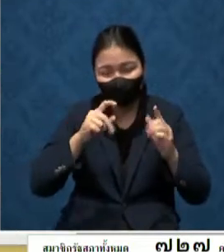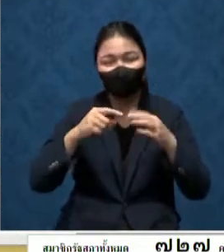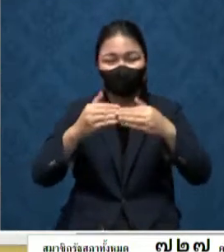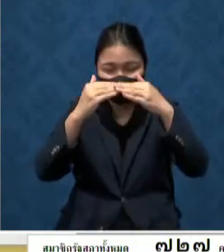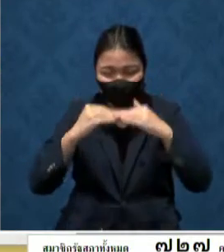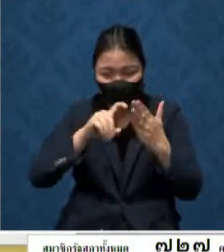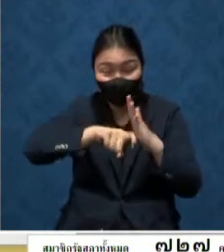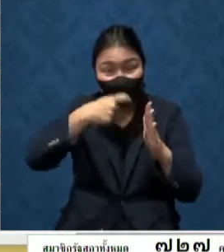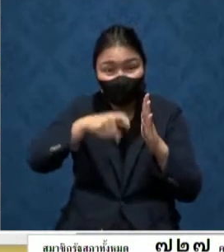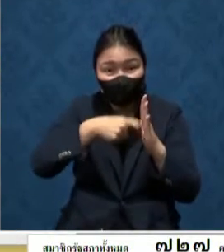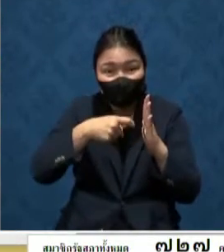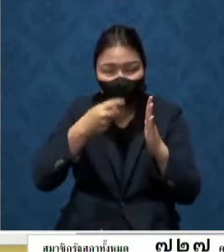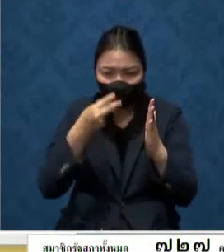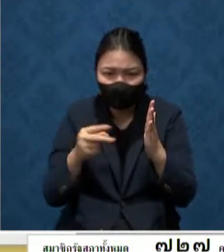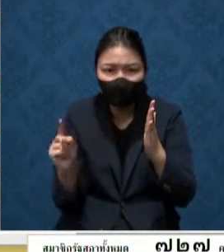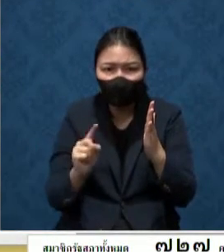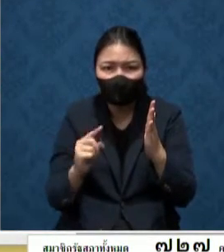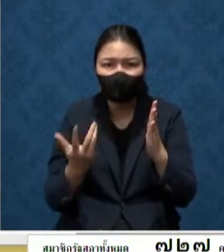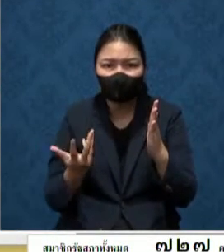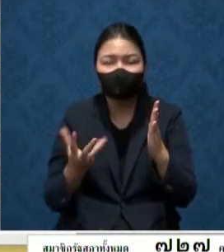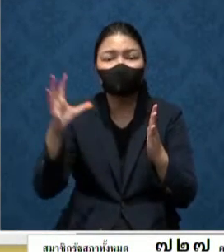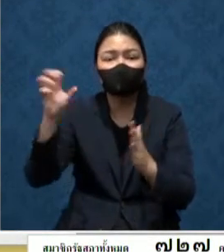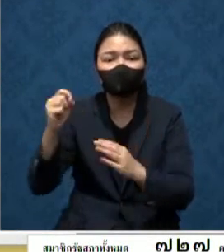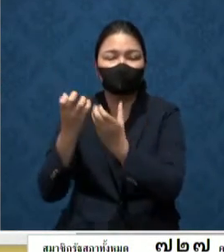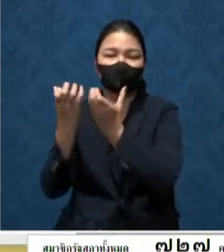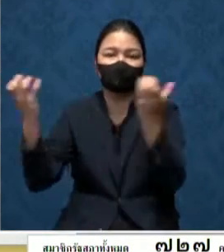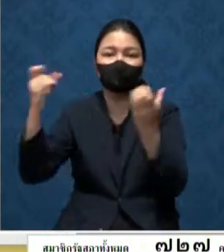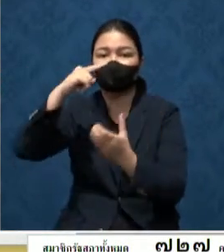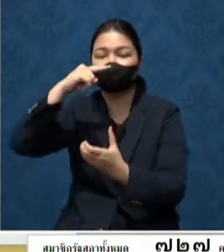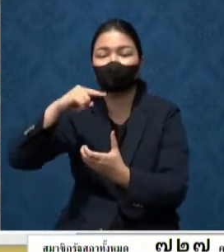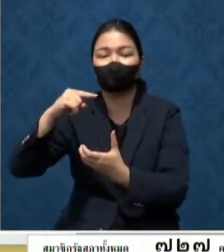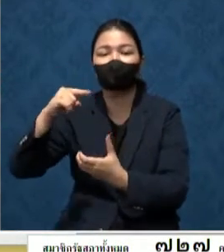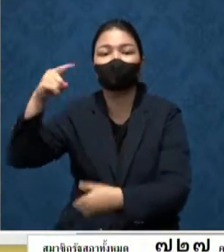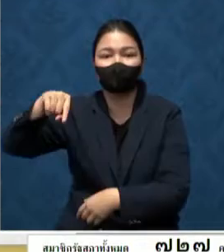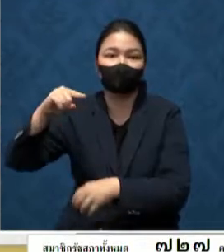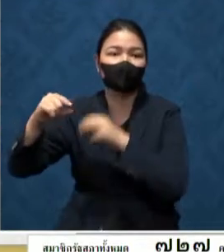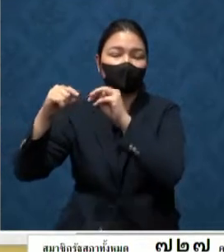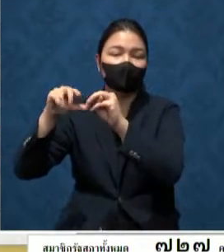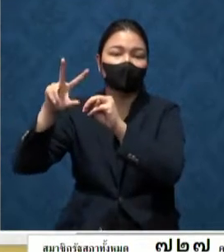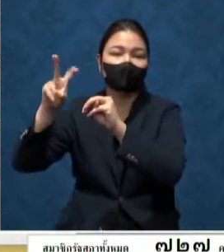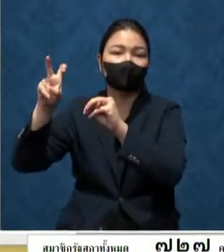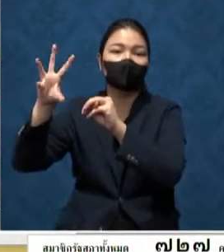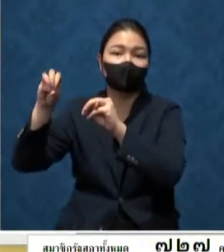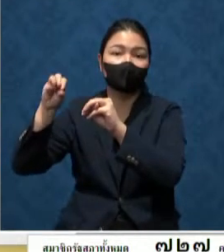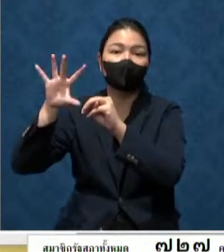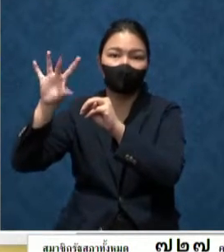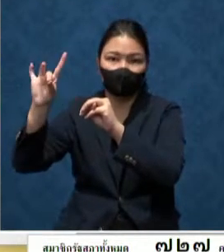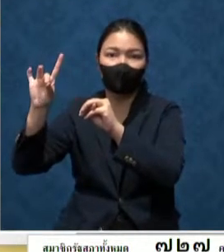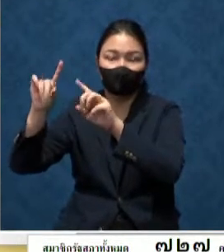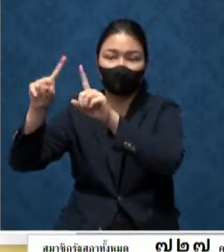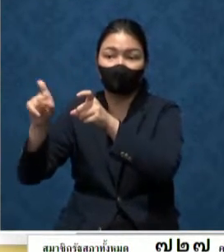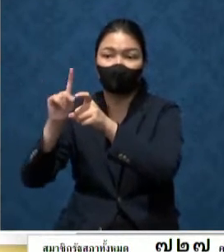เหตุผลเนี่ยท่านเอามาจากรัฐธรรมนูญแห่งราชอาณาจักรไทยนะครับมาตรา258งองูด้านกระบวนการยุติธรรมวงเล็บ